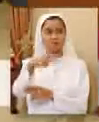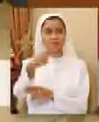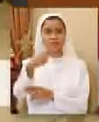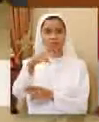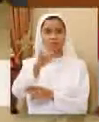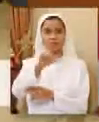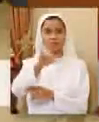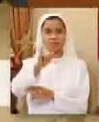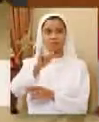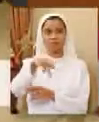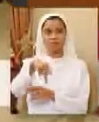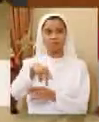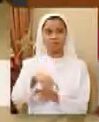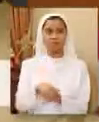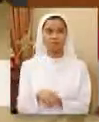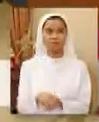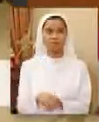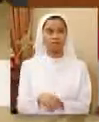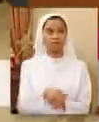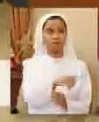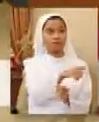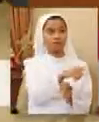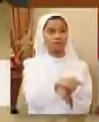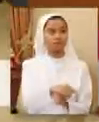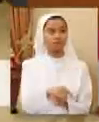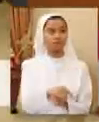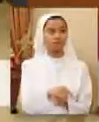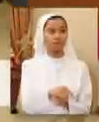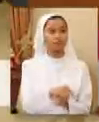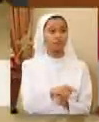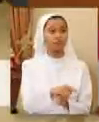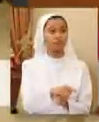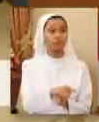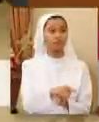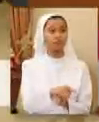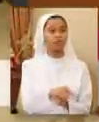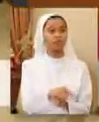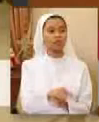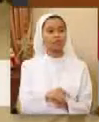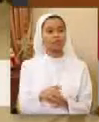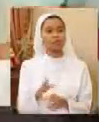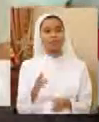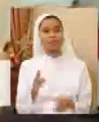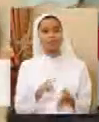Oh, Sean Felipe. And what is your name? Aloud, the microphone, aloud.